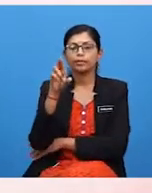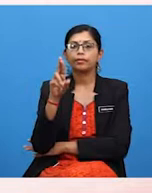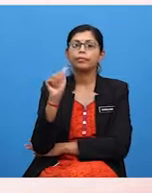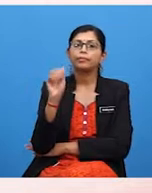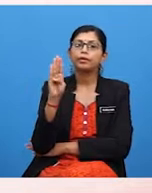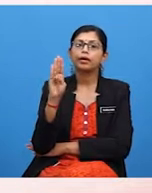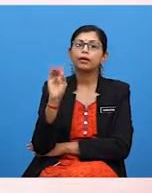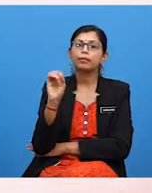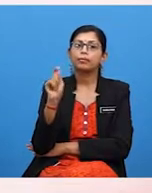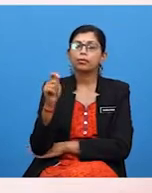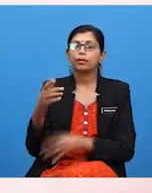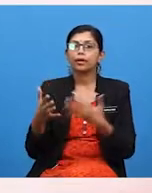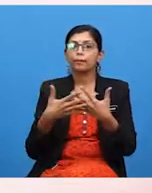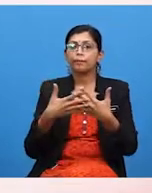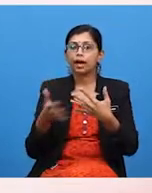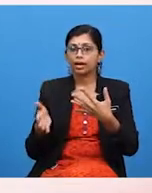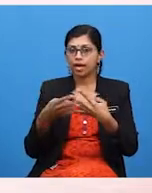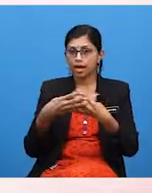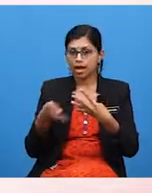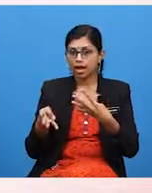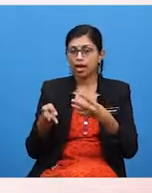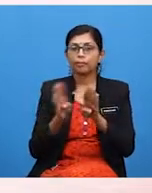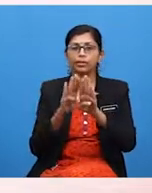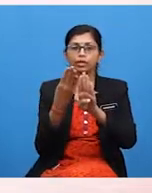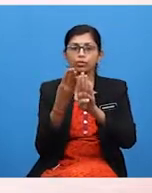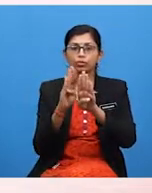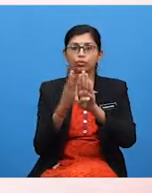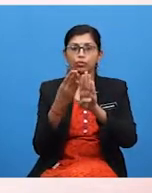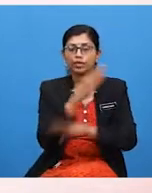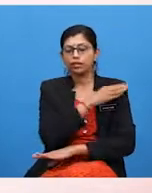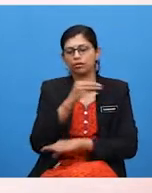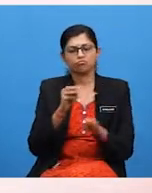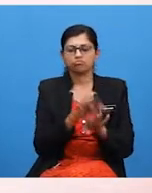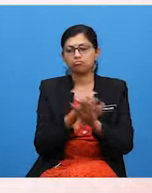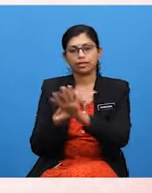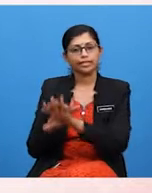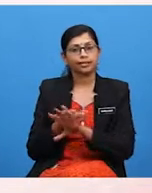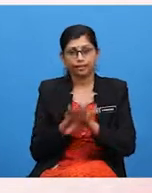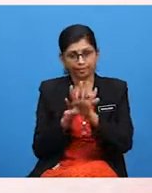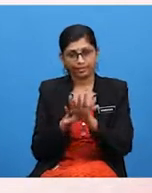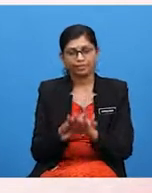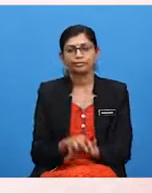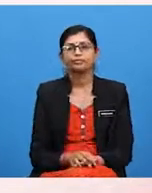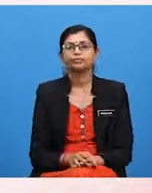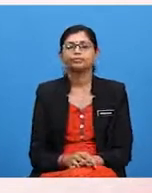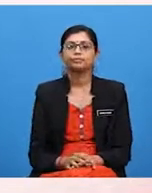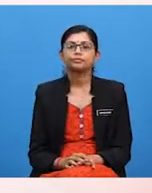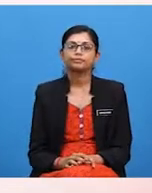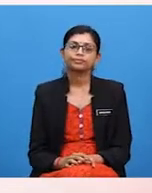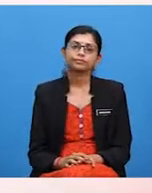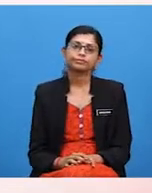tinggi. Pokok yang mempunyai bahagian berkayu kuat dan keras